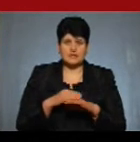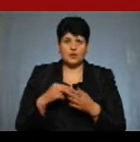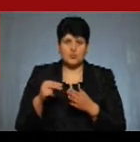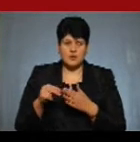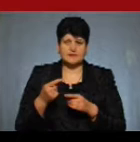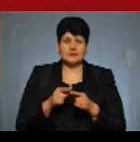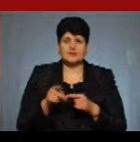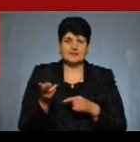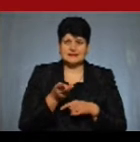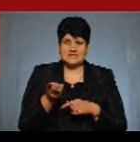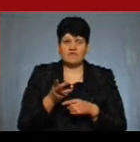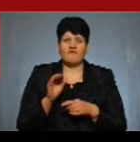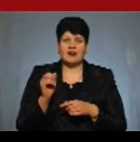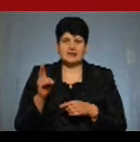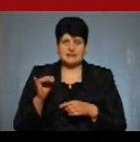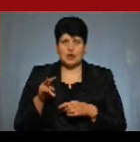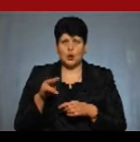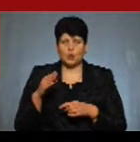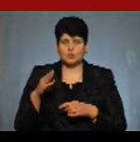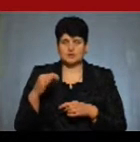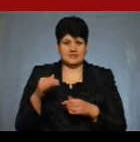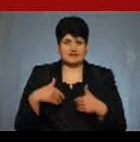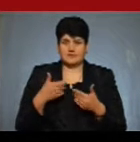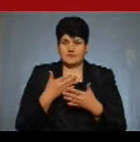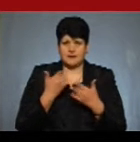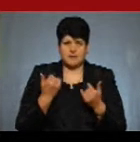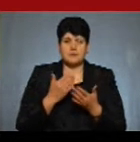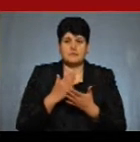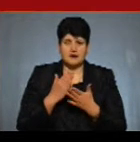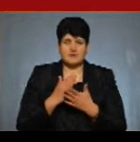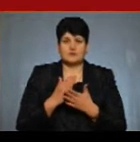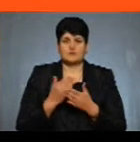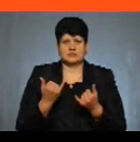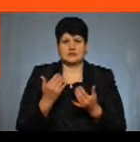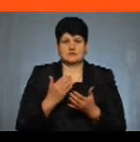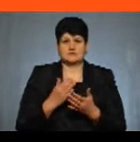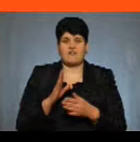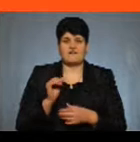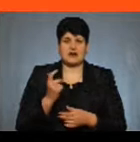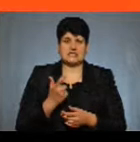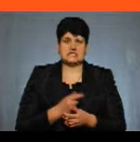населення і купували дані вакцини. В лютому зараз таких звертань не маємо, маємо в наявності вакцини. Так.